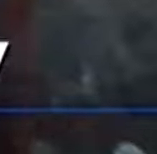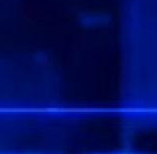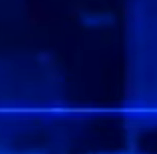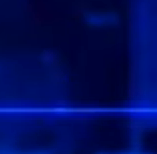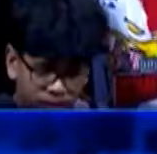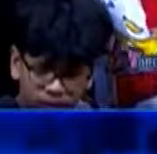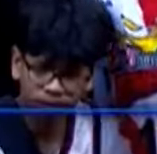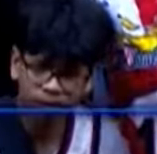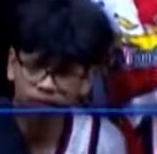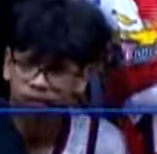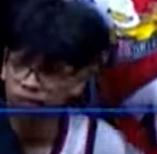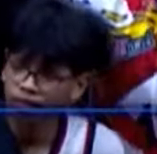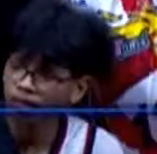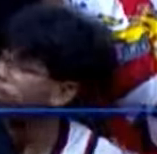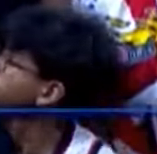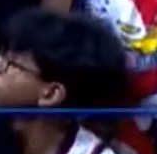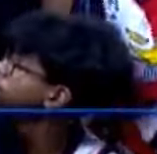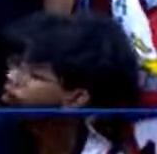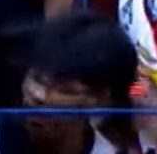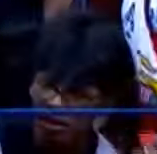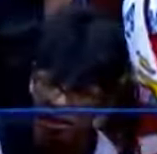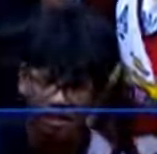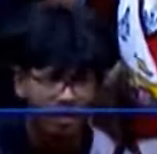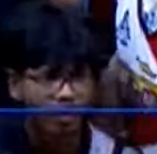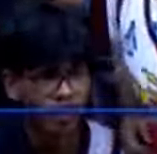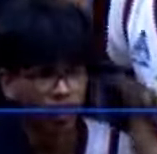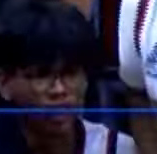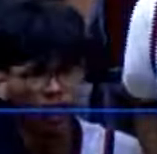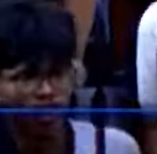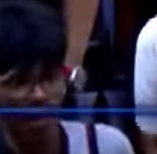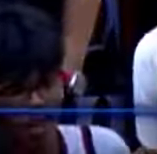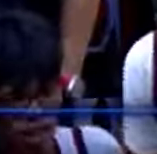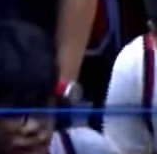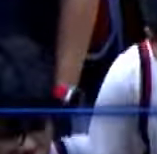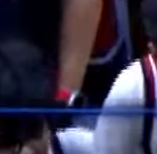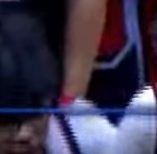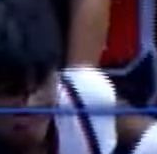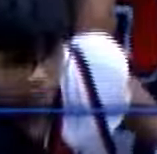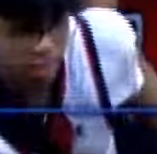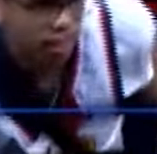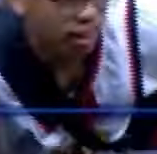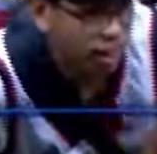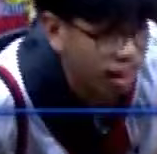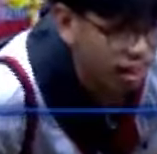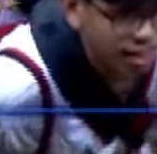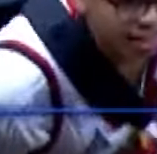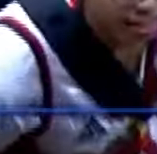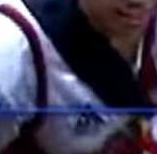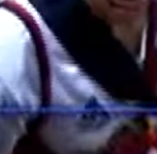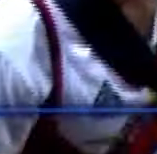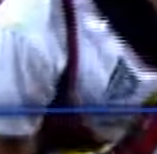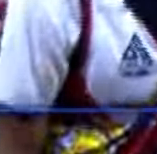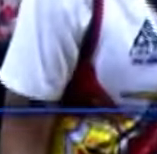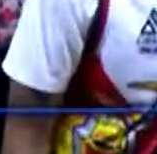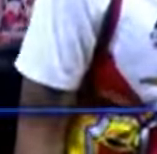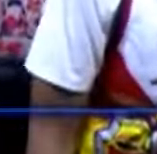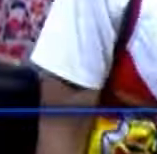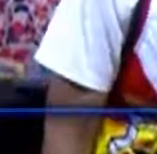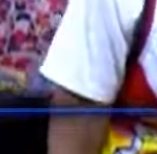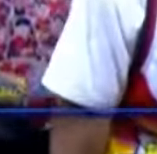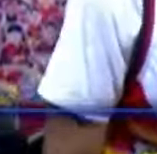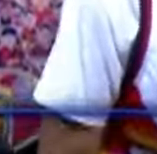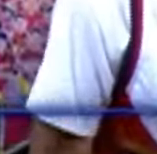amoy. At Coach George Gallant nasungkit ang kauna-unahan niyang championship title matapos talunin ng